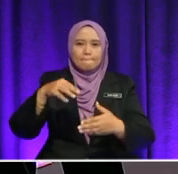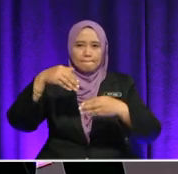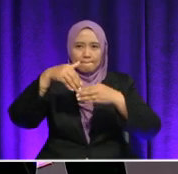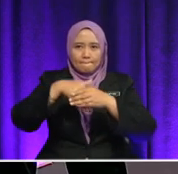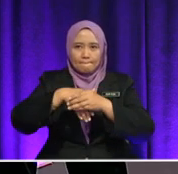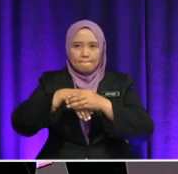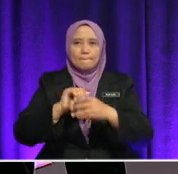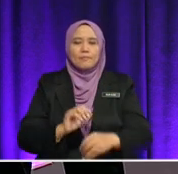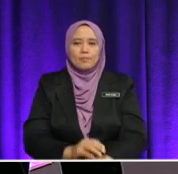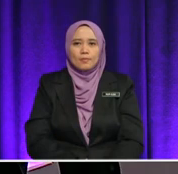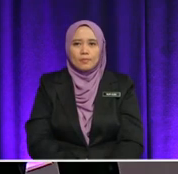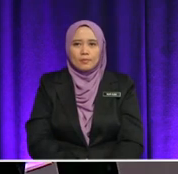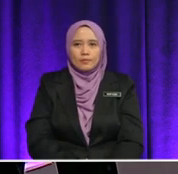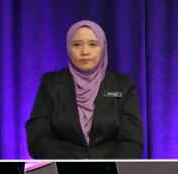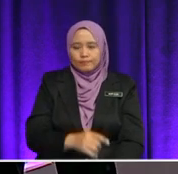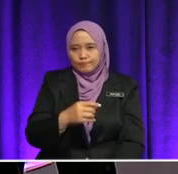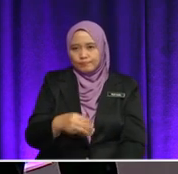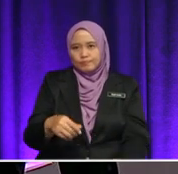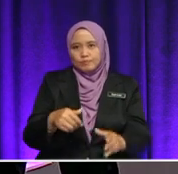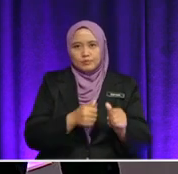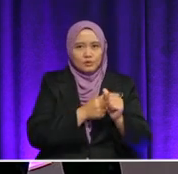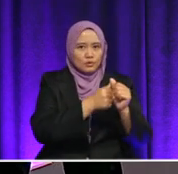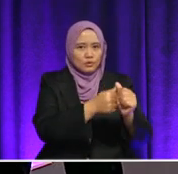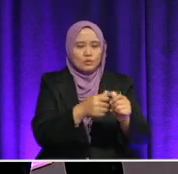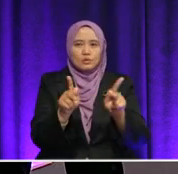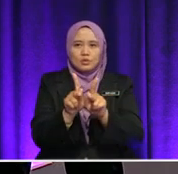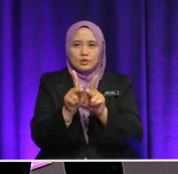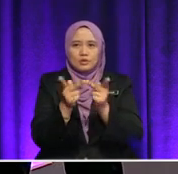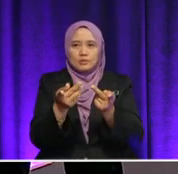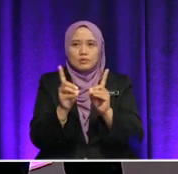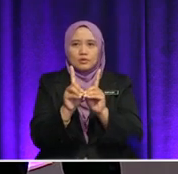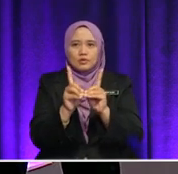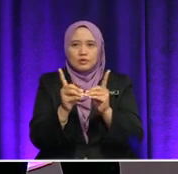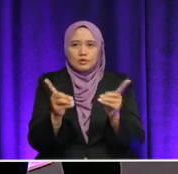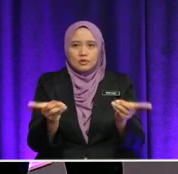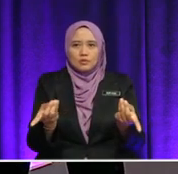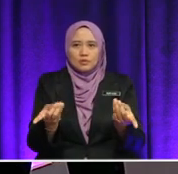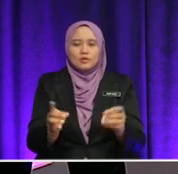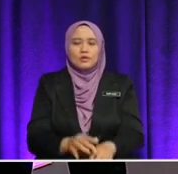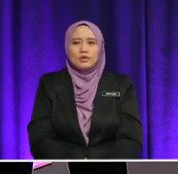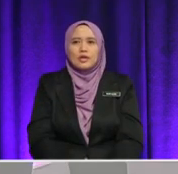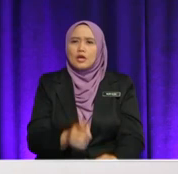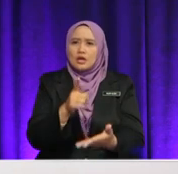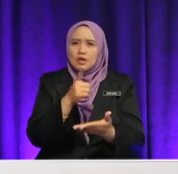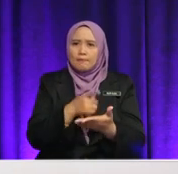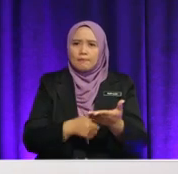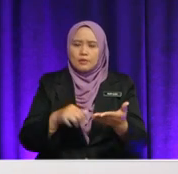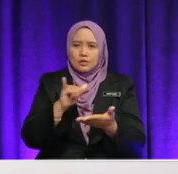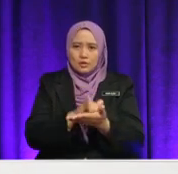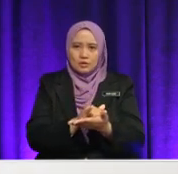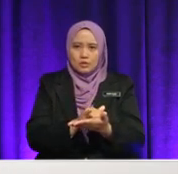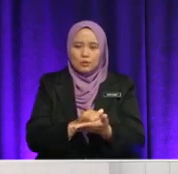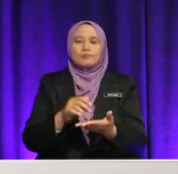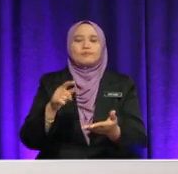seterusnya Oke menurut kamus dewan edisi keempat Raya bermaksud pemilihan umum